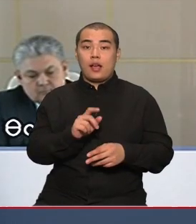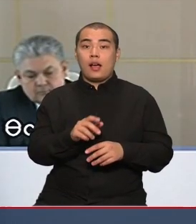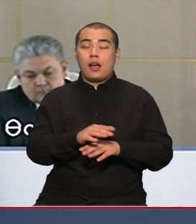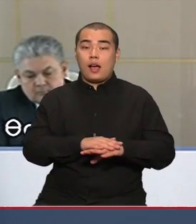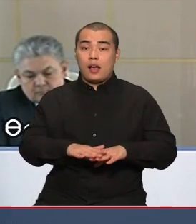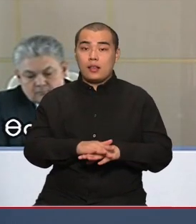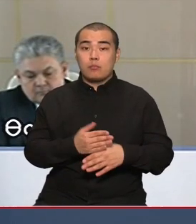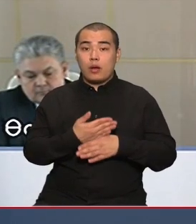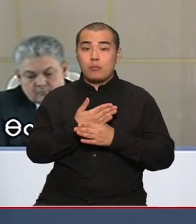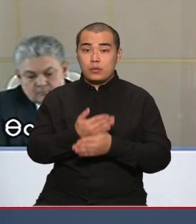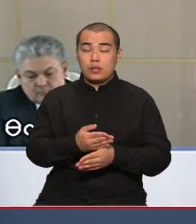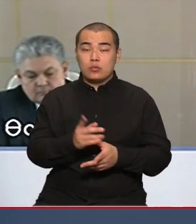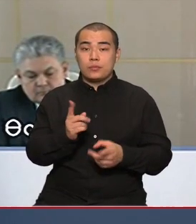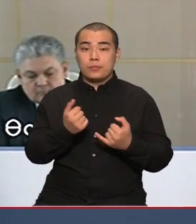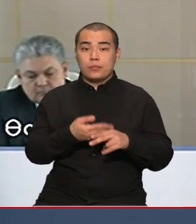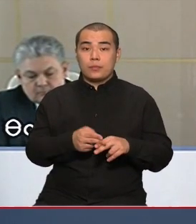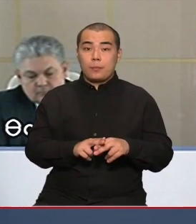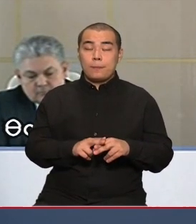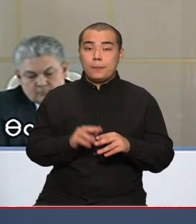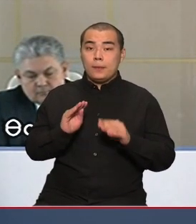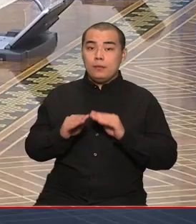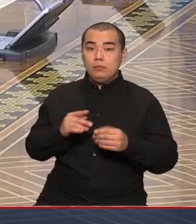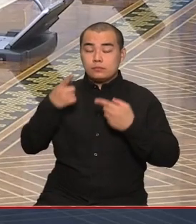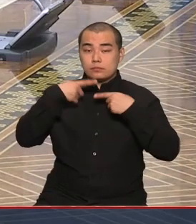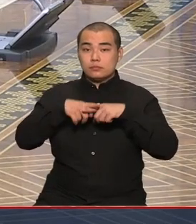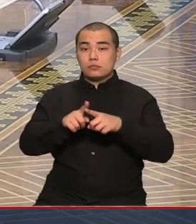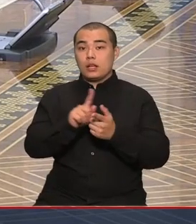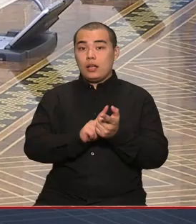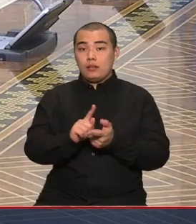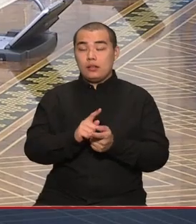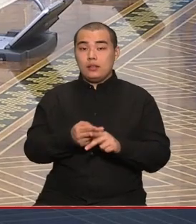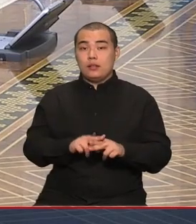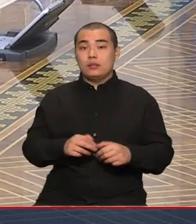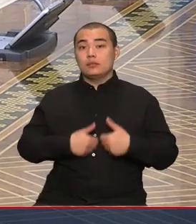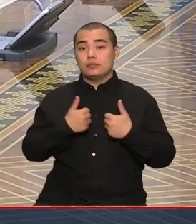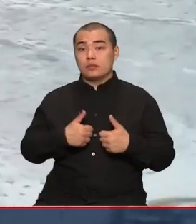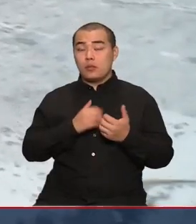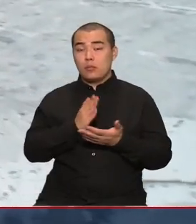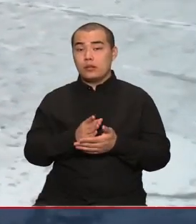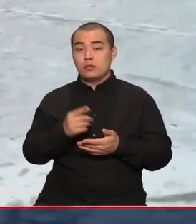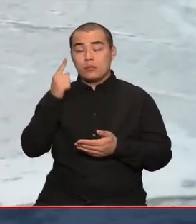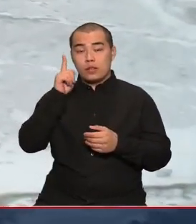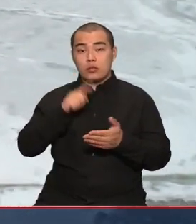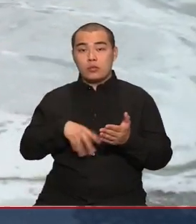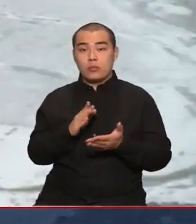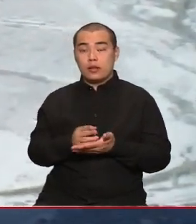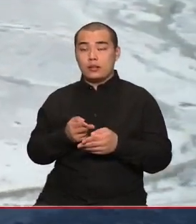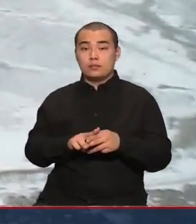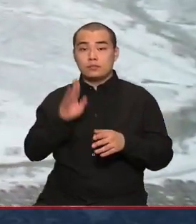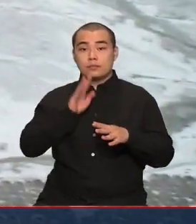жәрдем беріп, бүлінген инфрақұрылымды қалпына келтіруге атсалысады деп сенемін. Бұндай топан